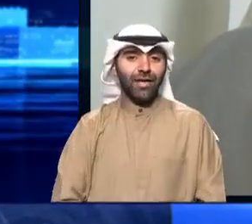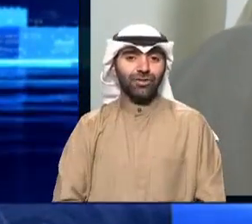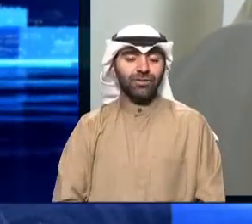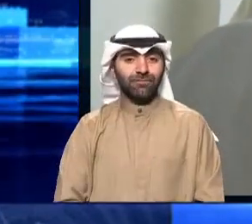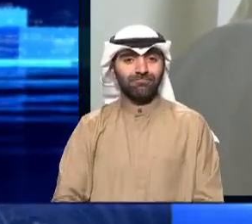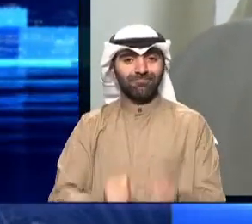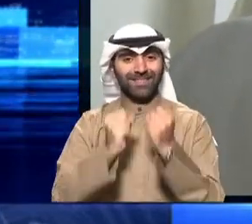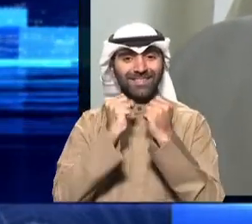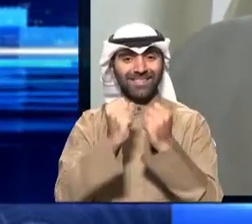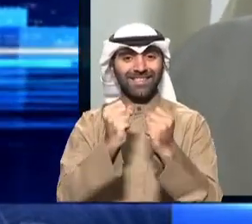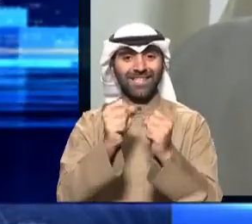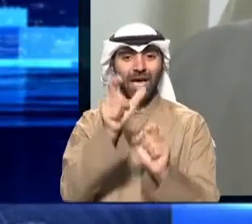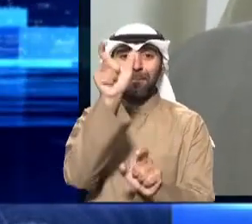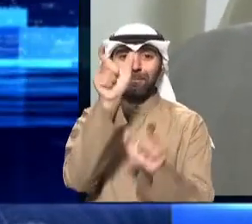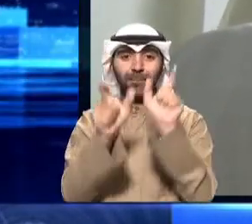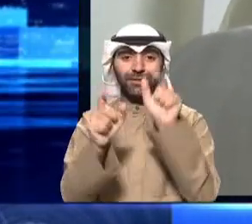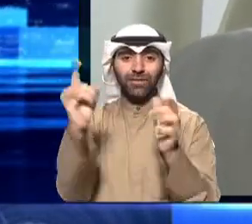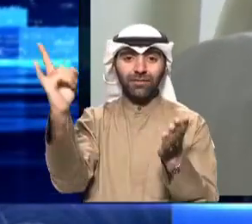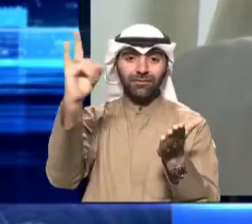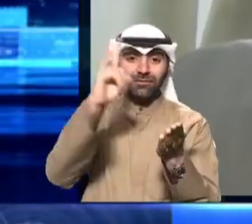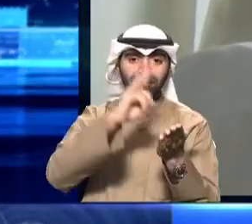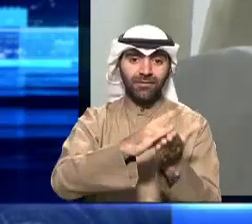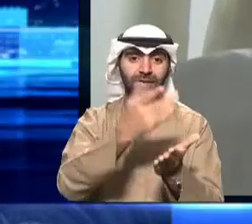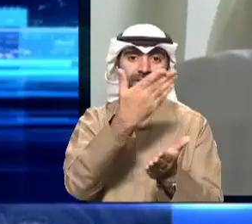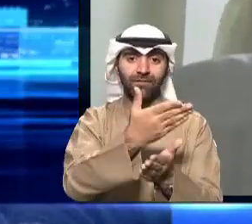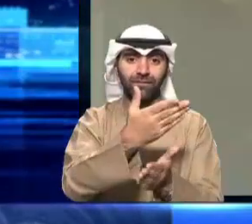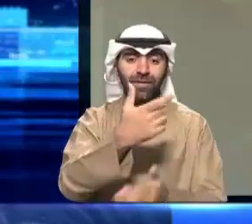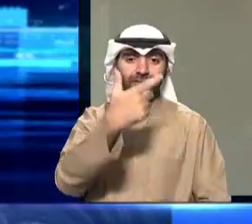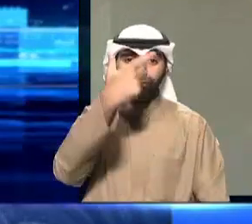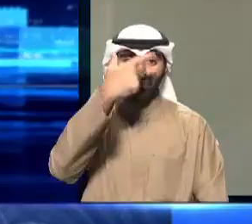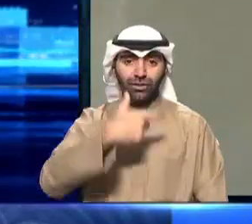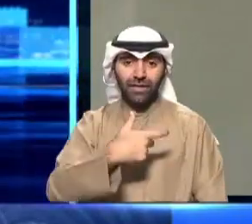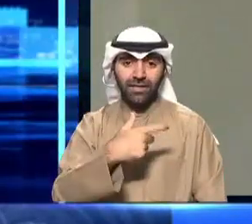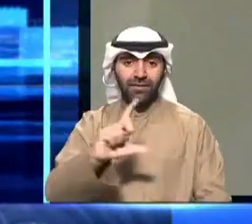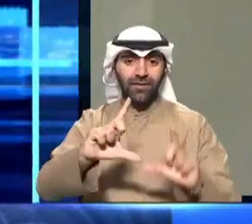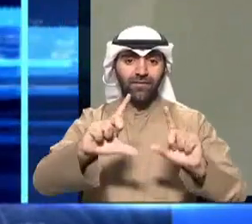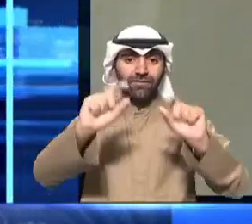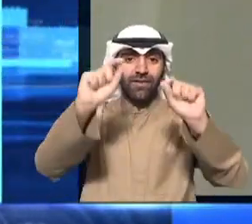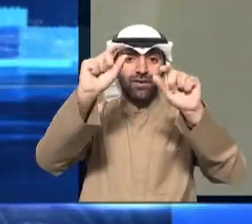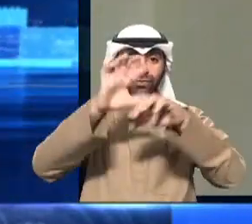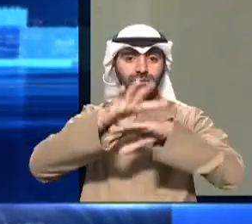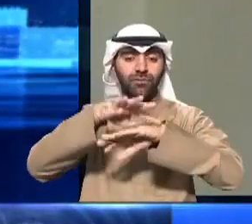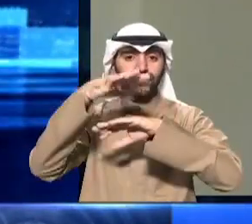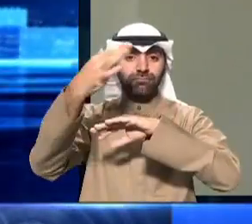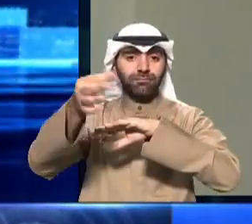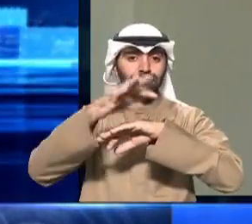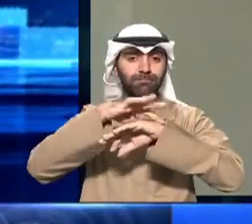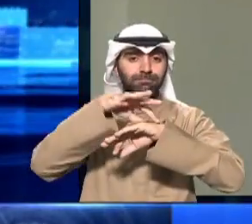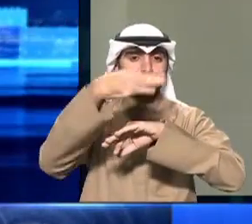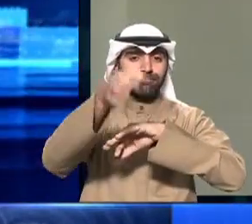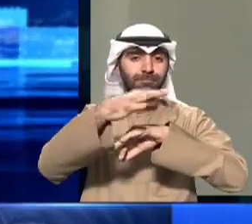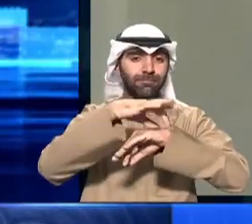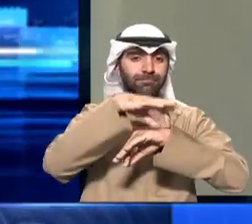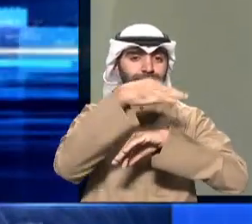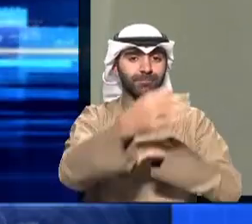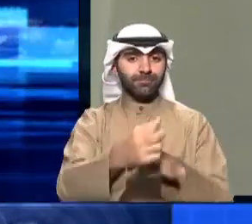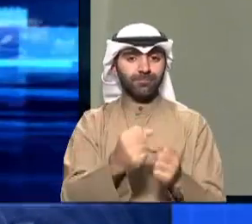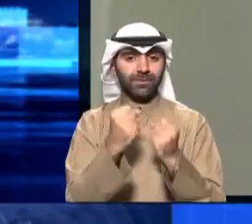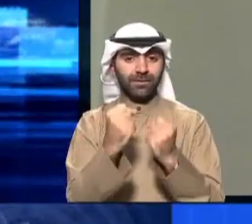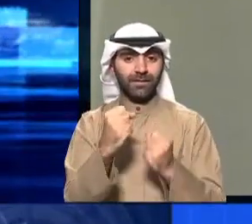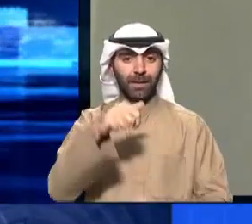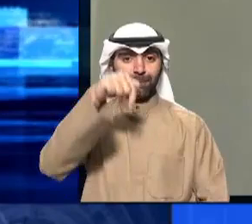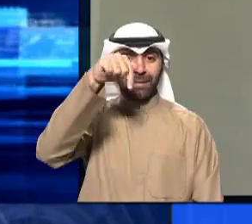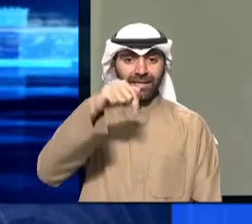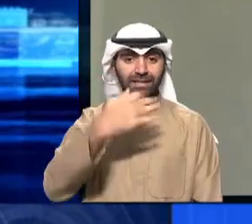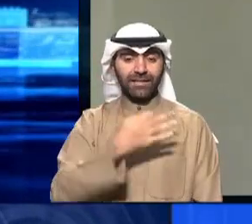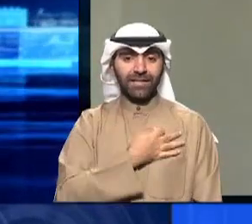قلت خروج الوضع عن السيطرة واقتراب عدد الوفيات الإجمالي من تخطي عتبة 100,000